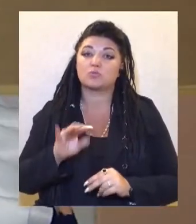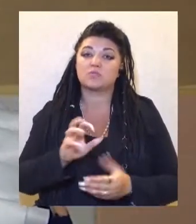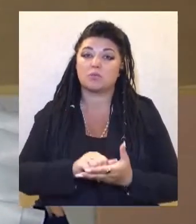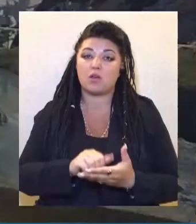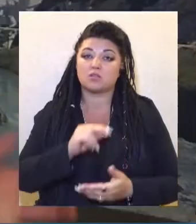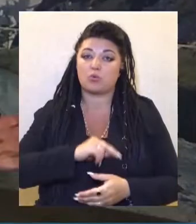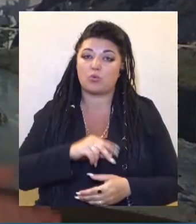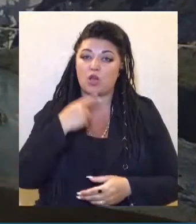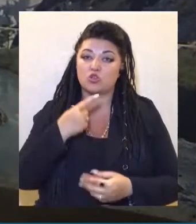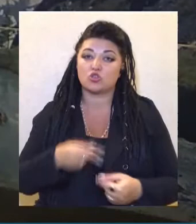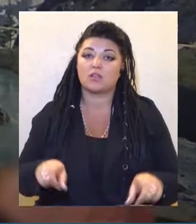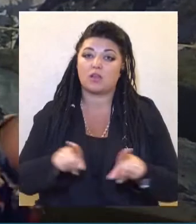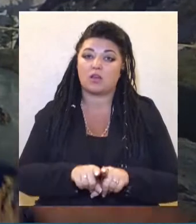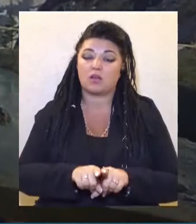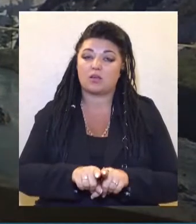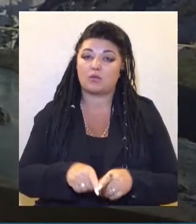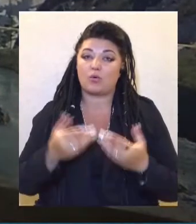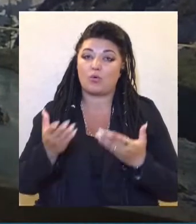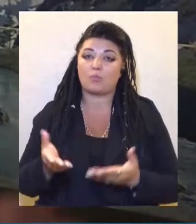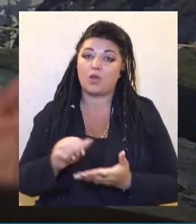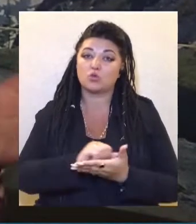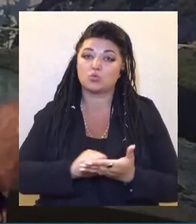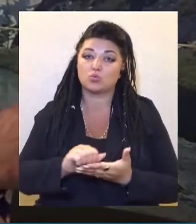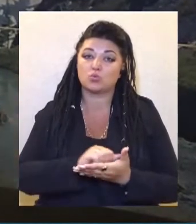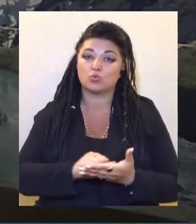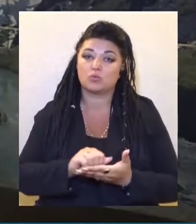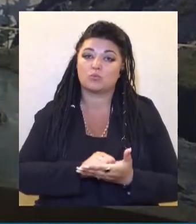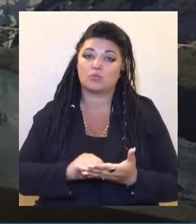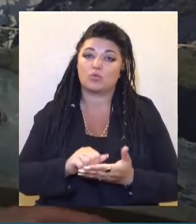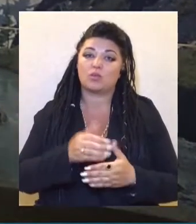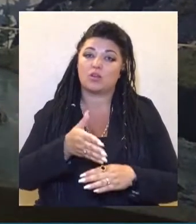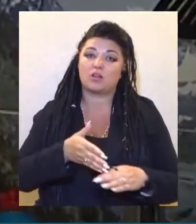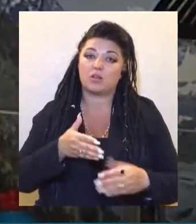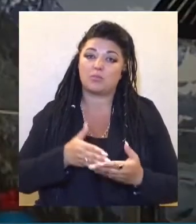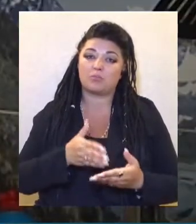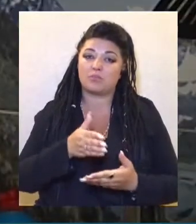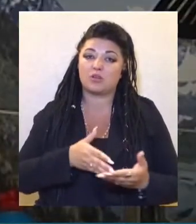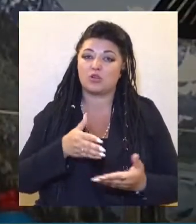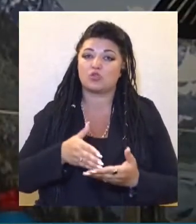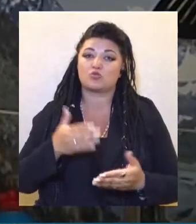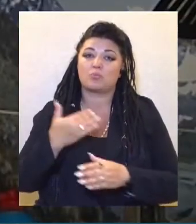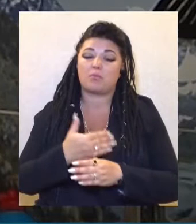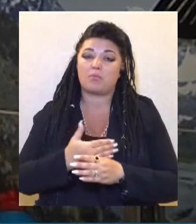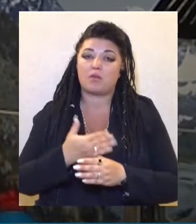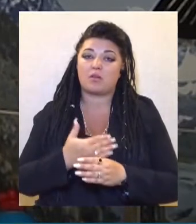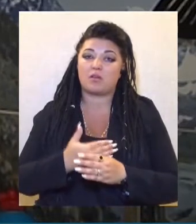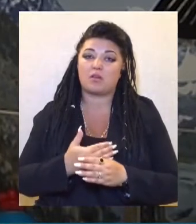таке. Посуду моємо, хліб режем, допомагаємо, картошку чистимо. На завтрак у